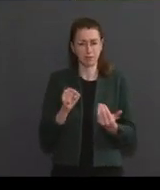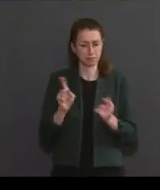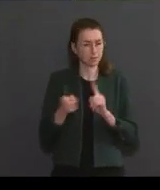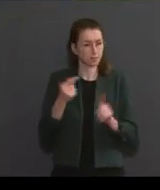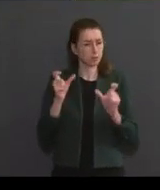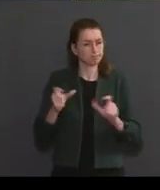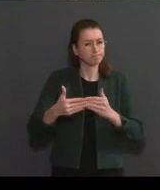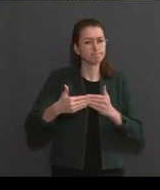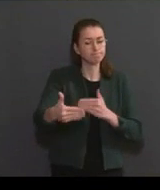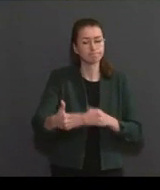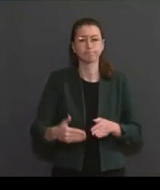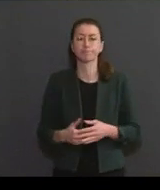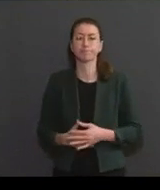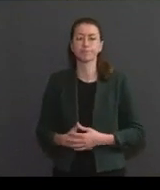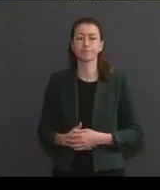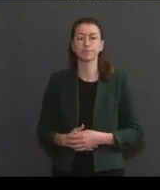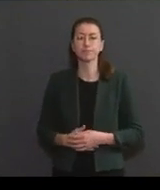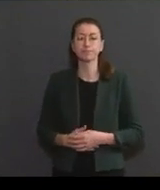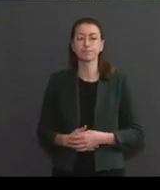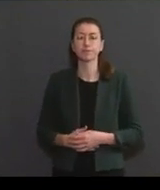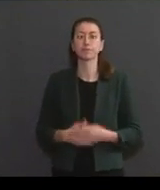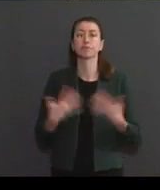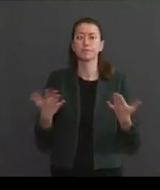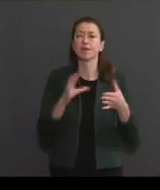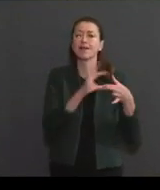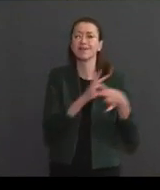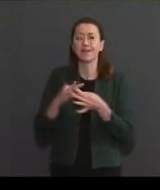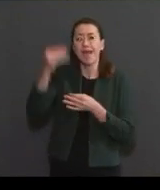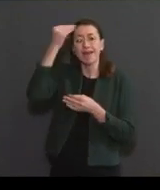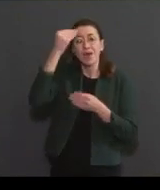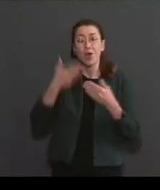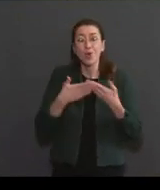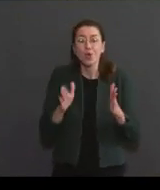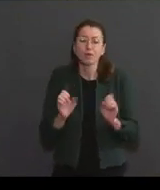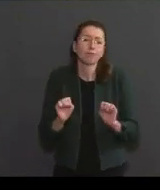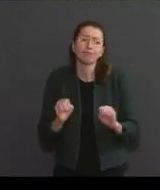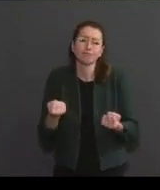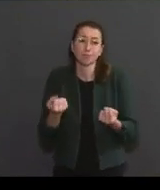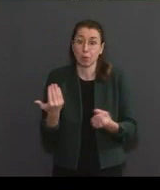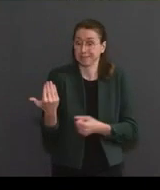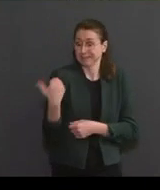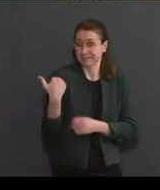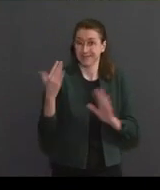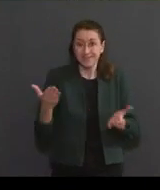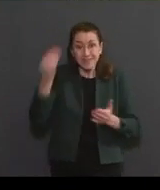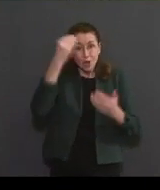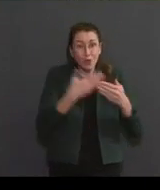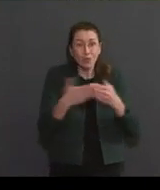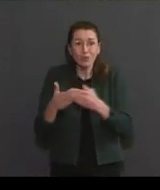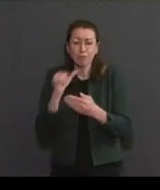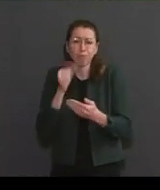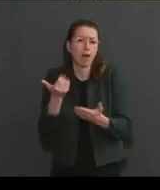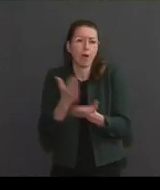Ce n'est en tout cas pas lié, comme vous le savez, à la réouverture des écoles. Elle vient de se produire et donc il est trop tôt pour qu'elle ait un impact